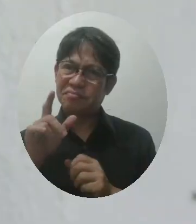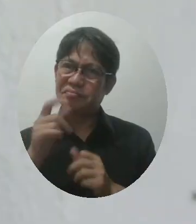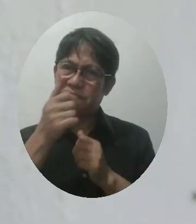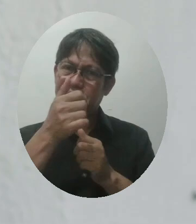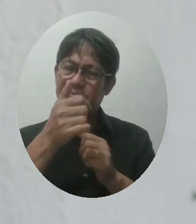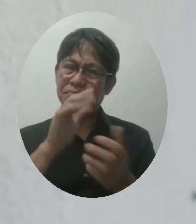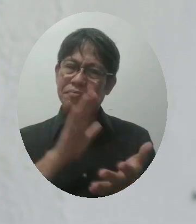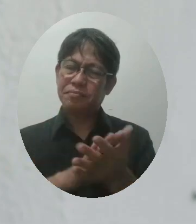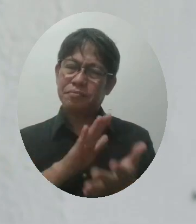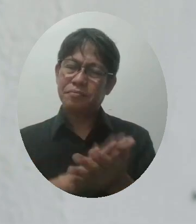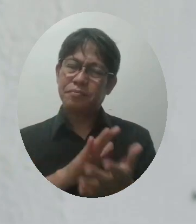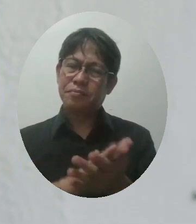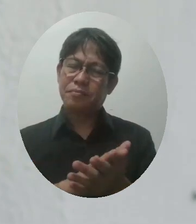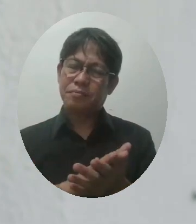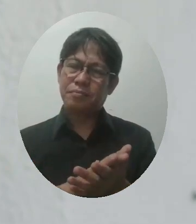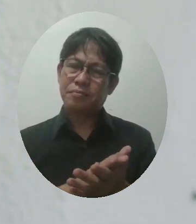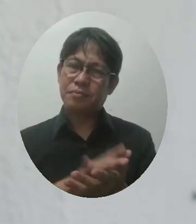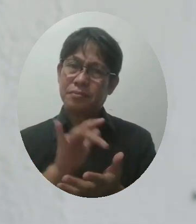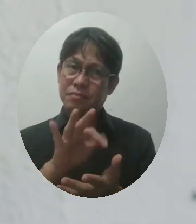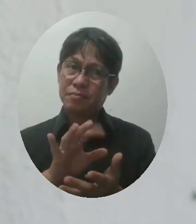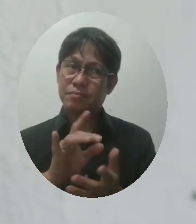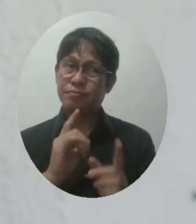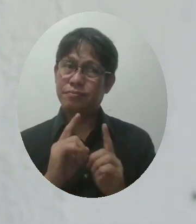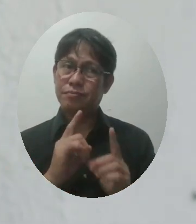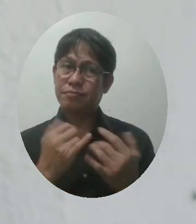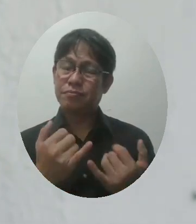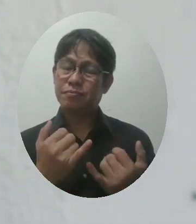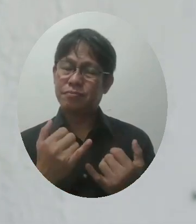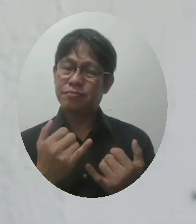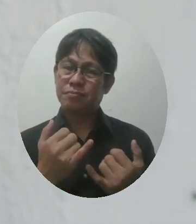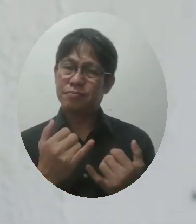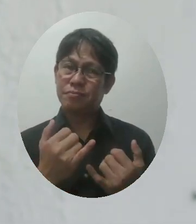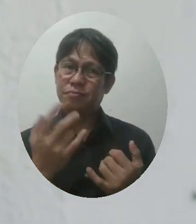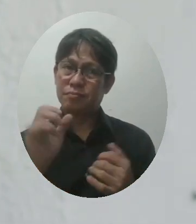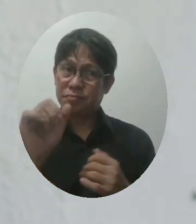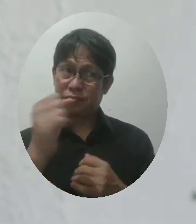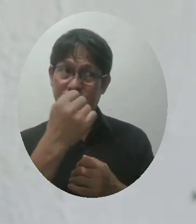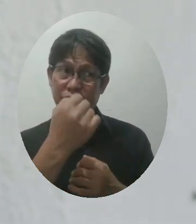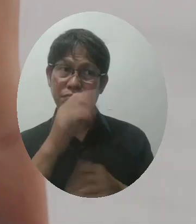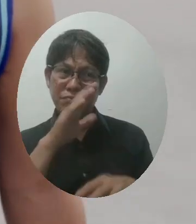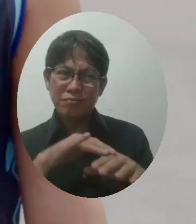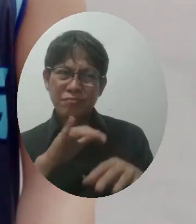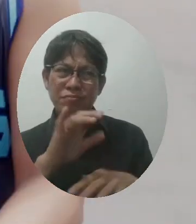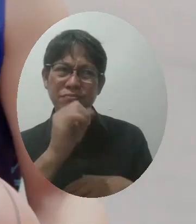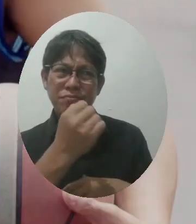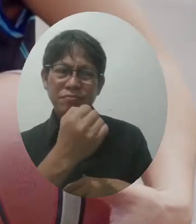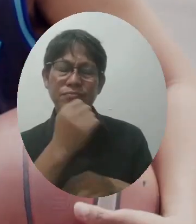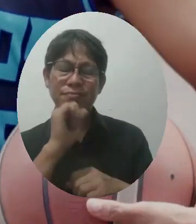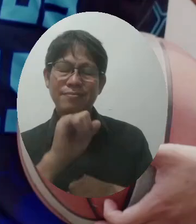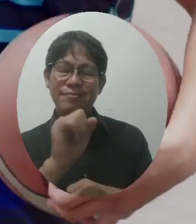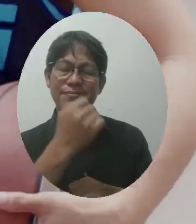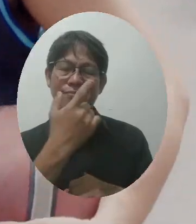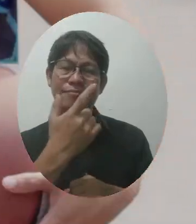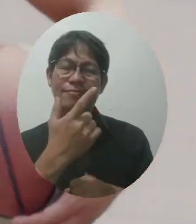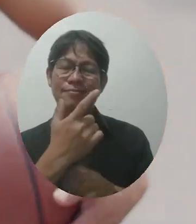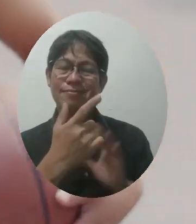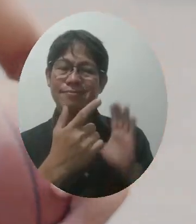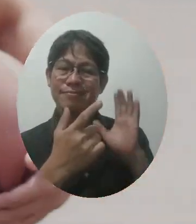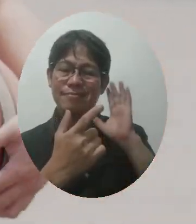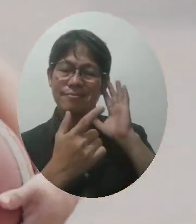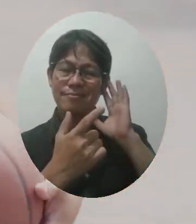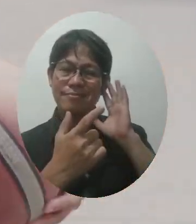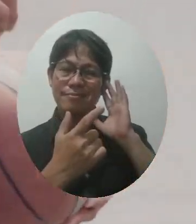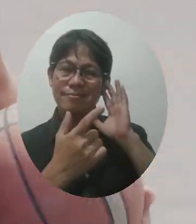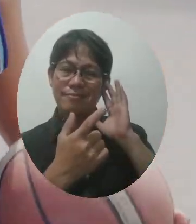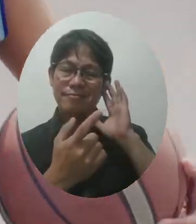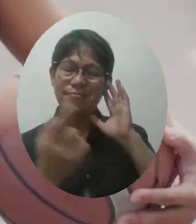ngayon pag kinakausap siya, lumilingon siya agad kasi naririnig na niya yung mga sinasabi, mga nasa paligid niya.